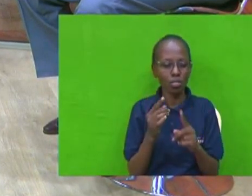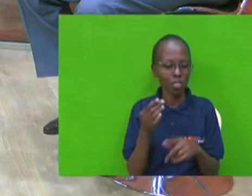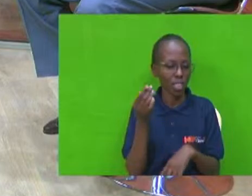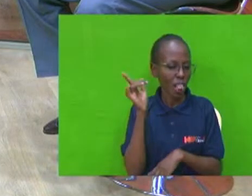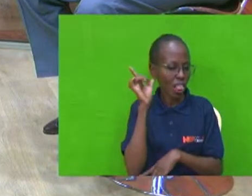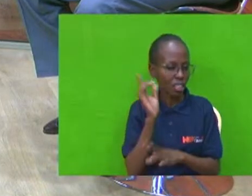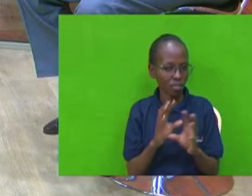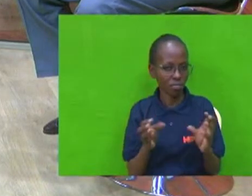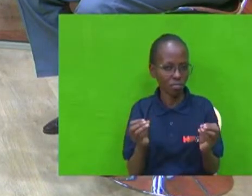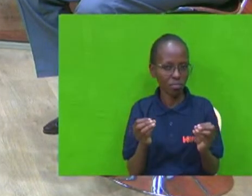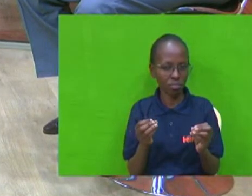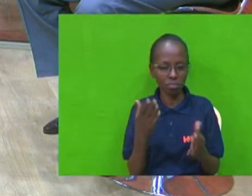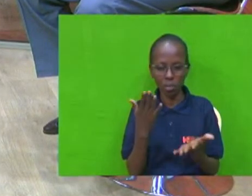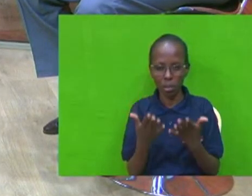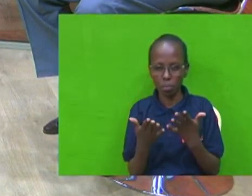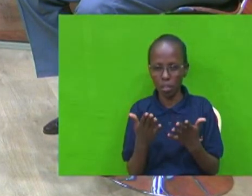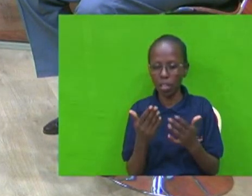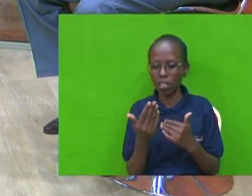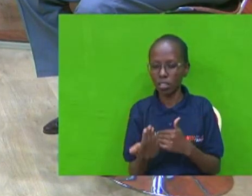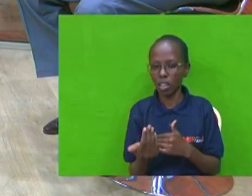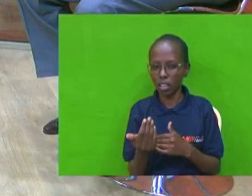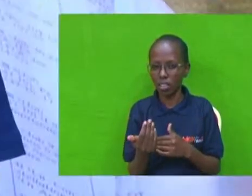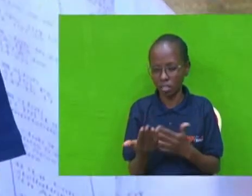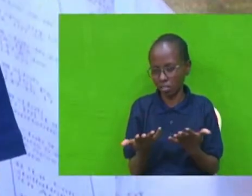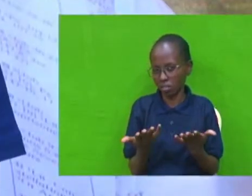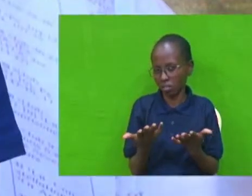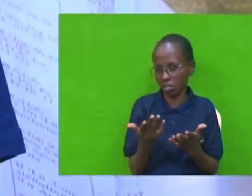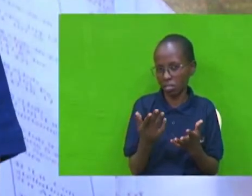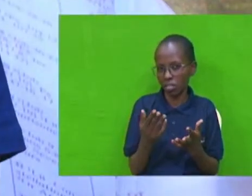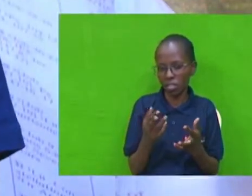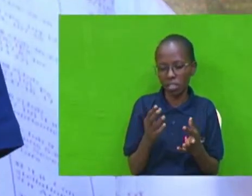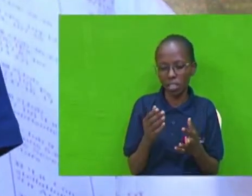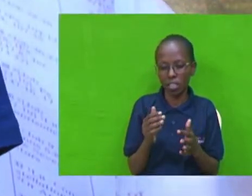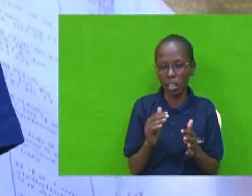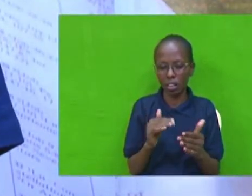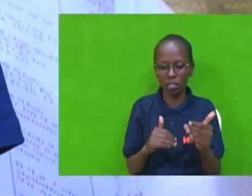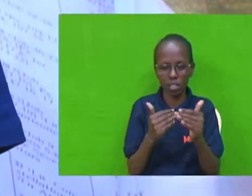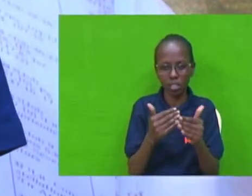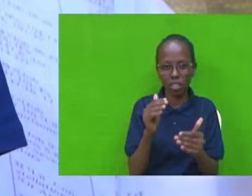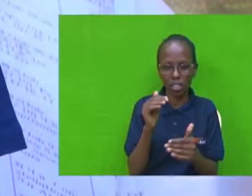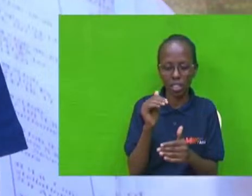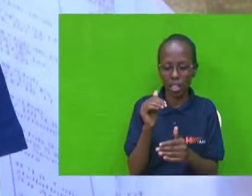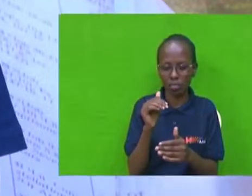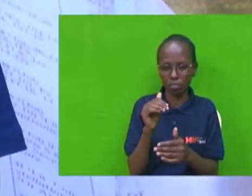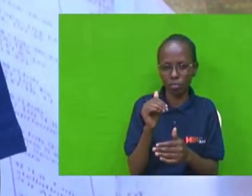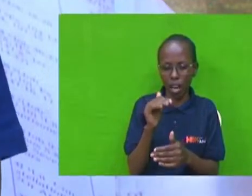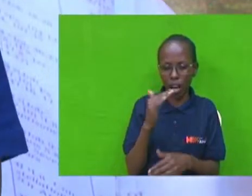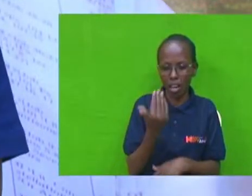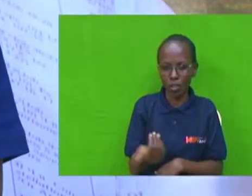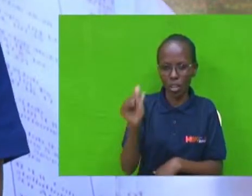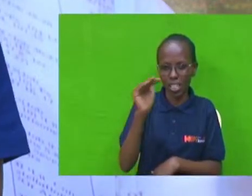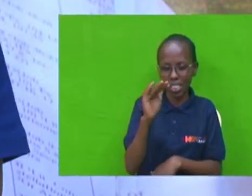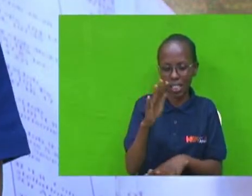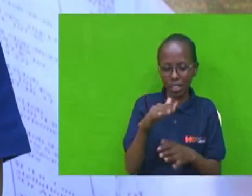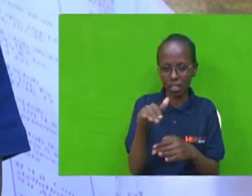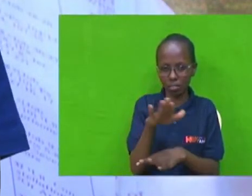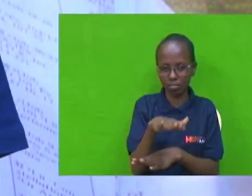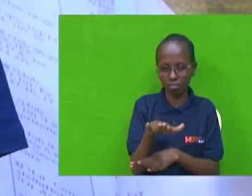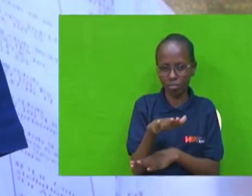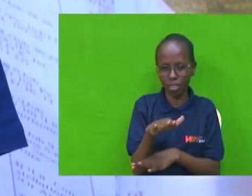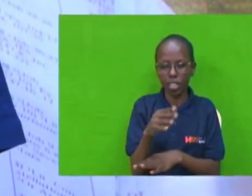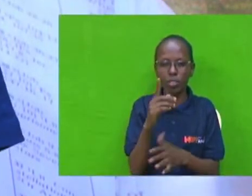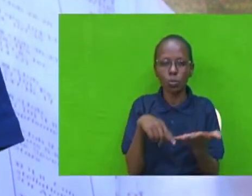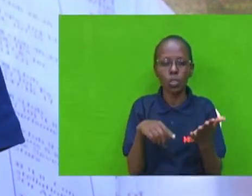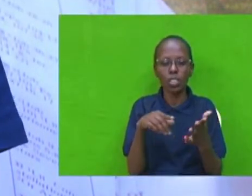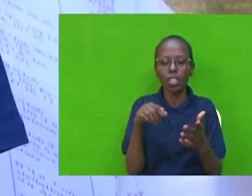umri wa kubalehe, hapo ndio mtoto na mzazi hawapatani kabisa. Kwa sababu akijaribu kuleta jambo lote mzazi alisikilizi. Kile anachoamua ni amri ya